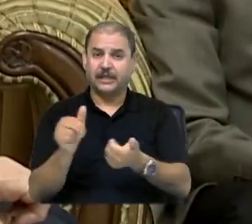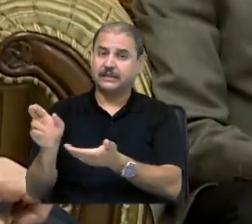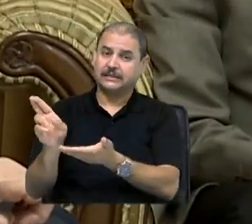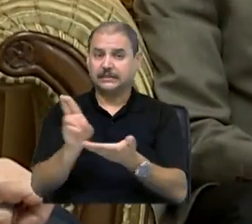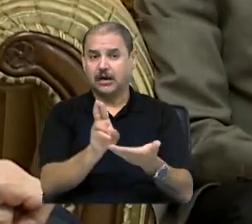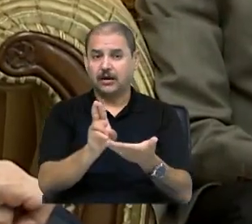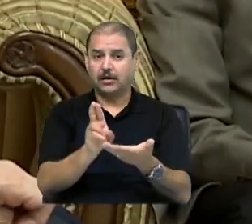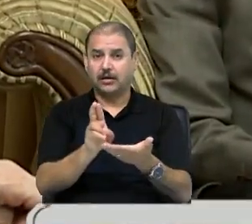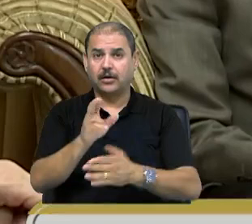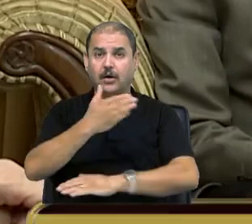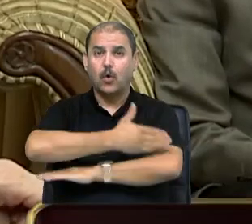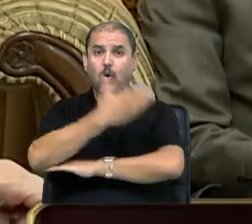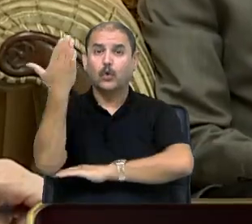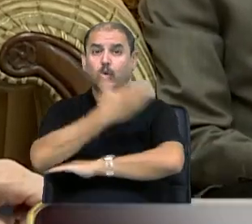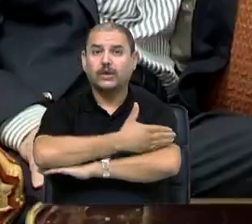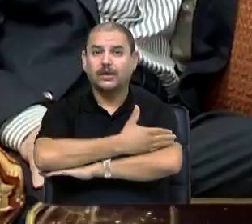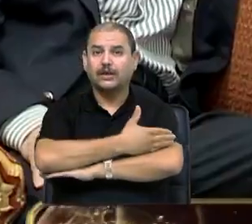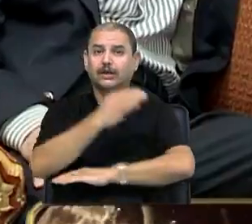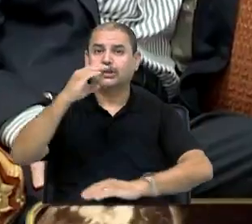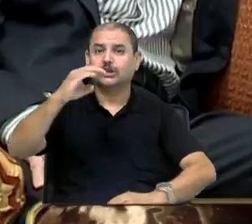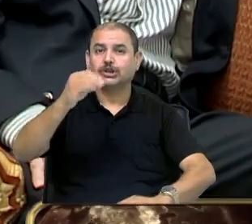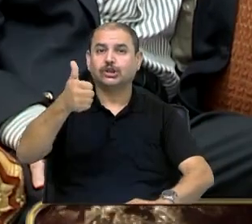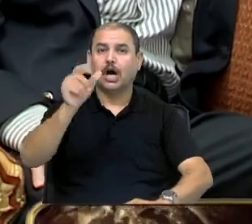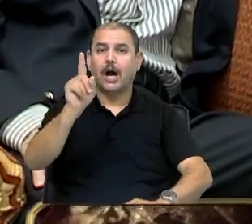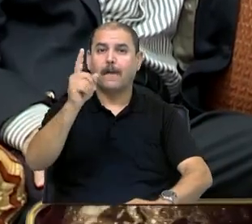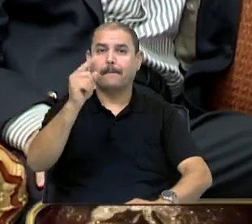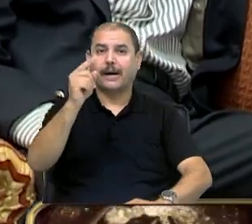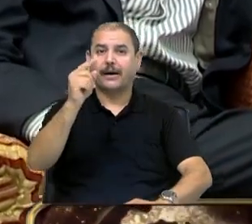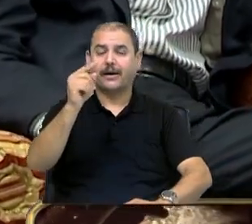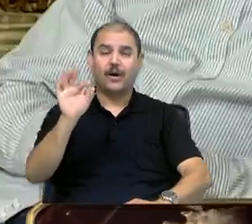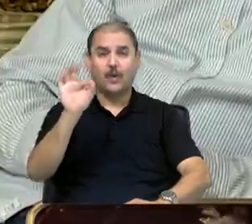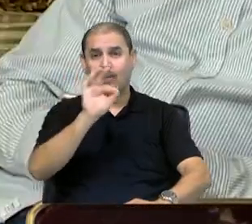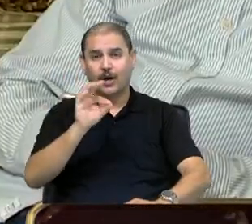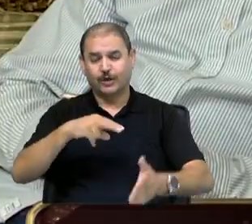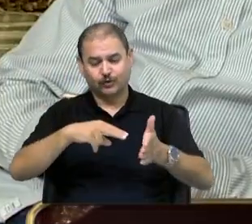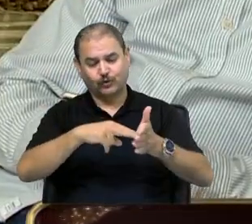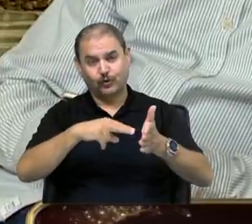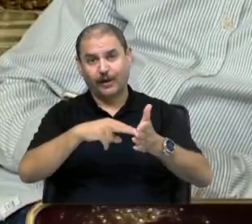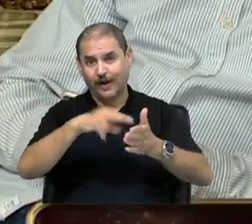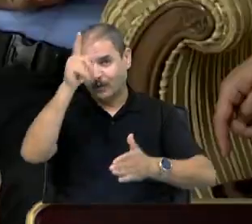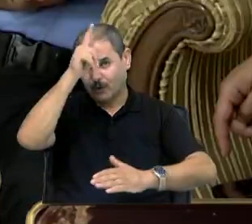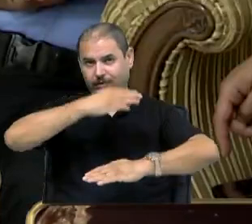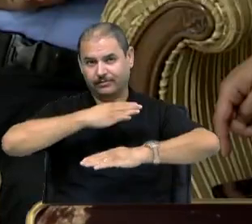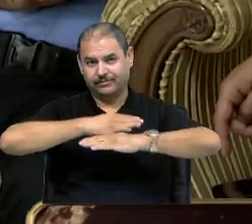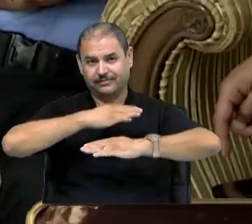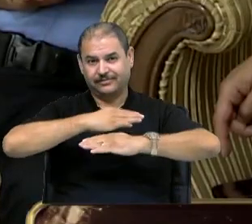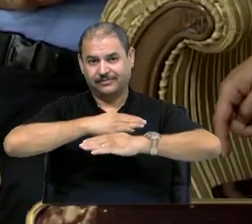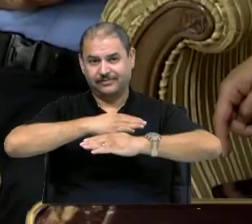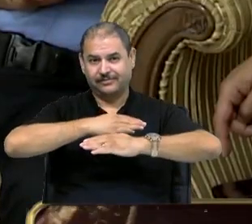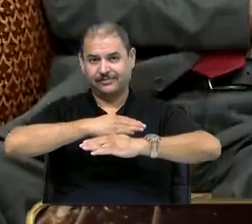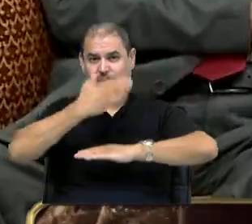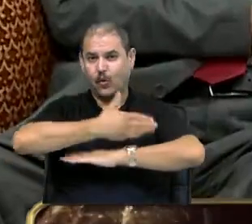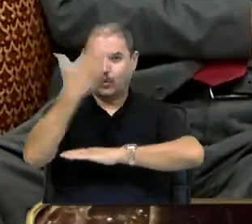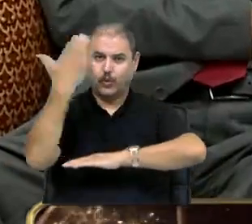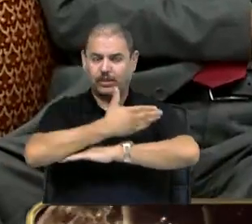استمعوا خلالها من قبل المحافظ المفرق والمسؤولين في المركز الحدودي شرحا مفصلا حول واقع الخدمات